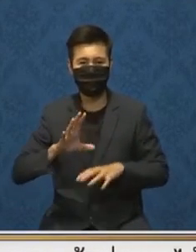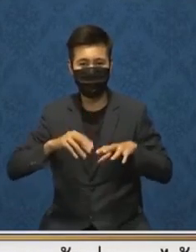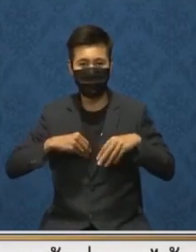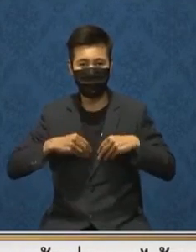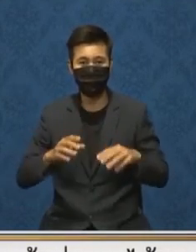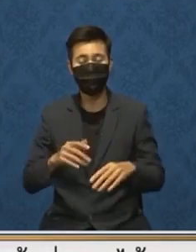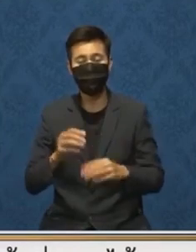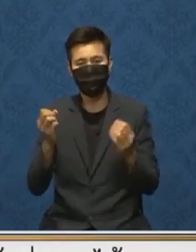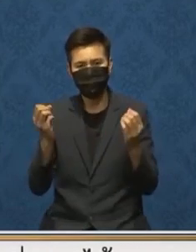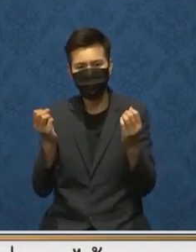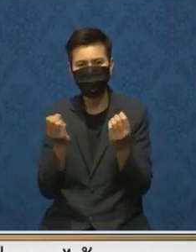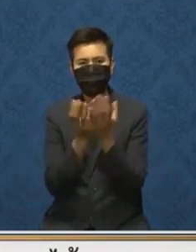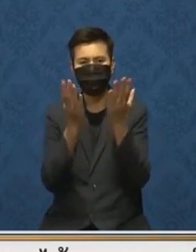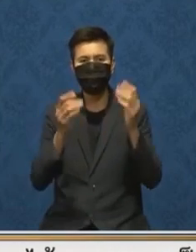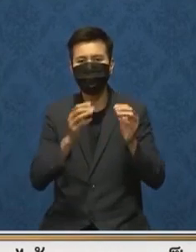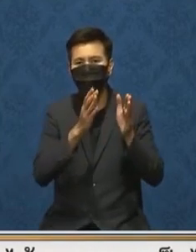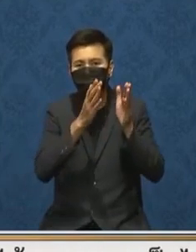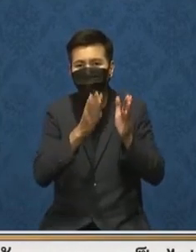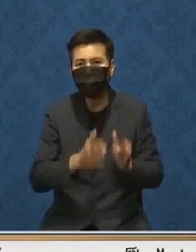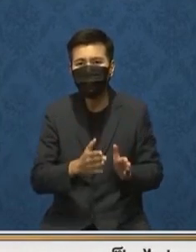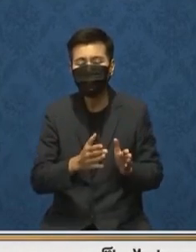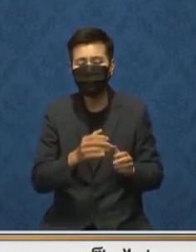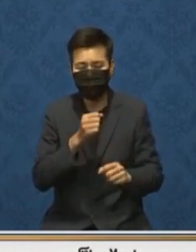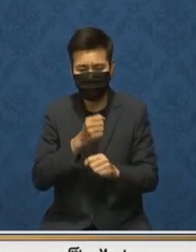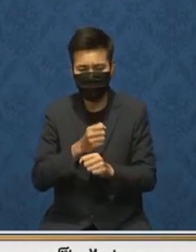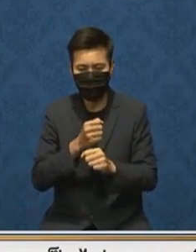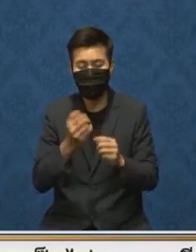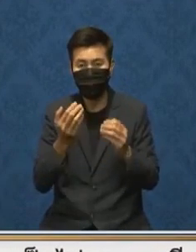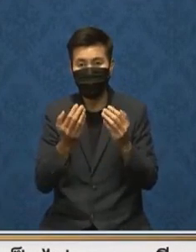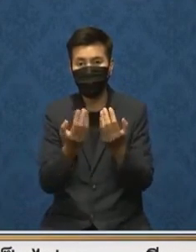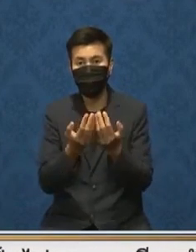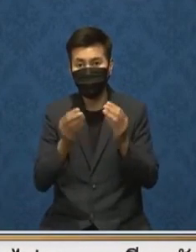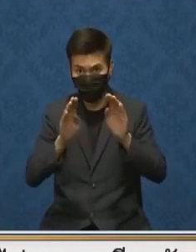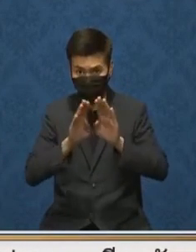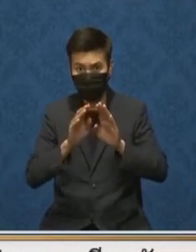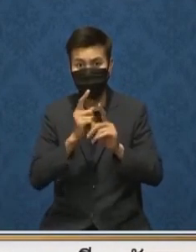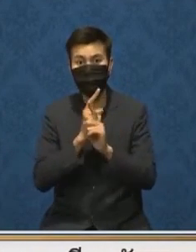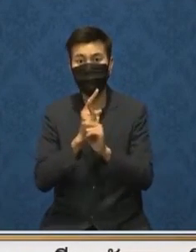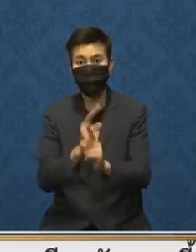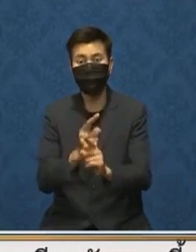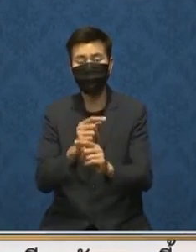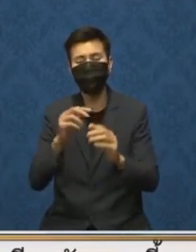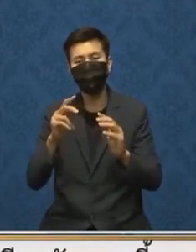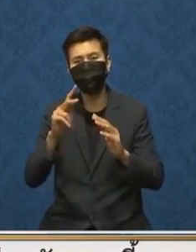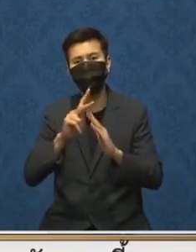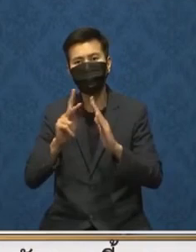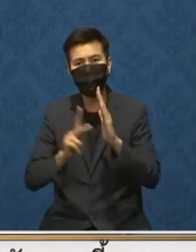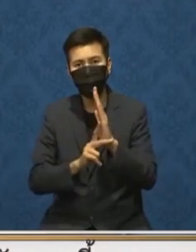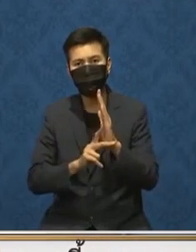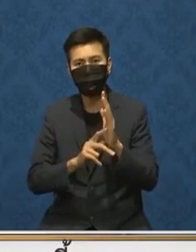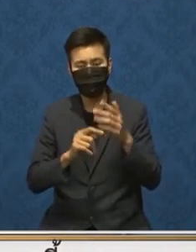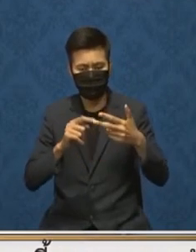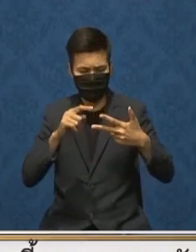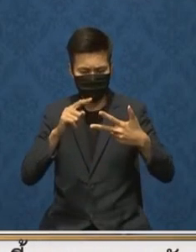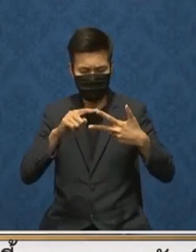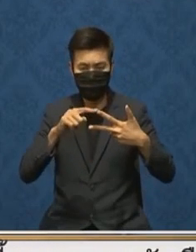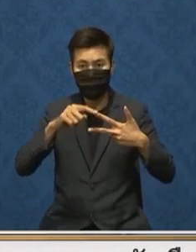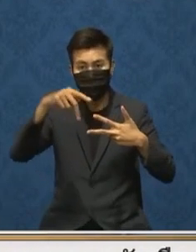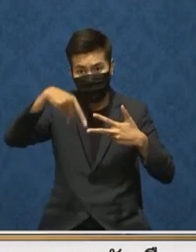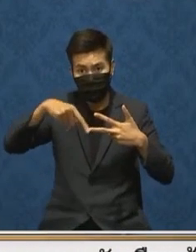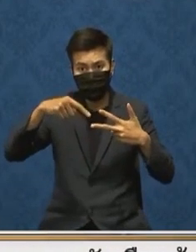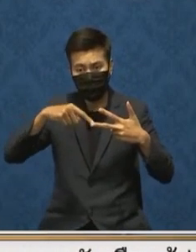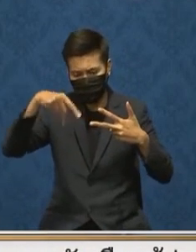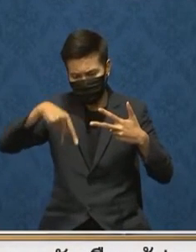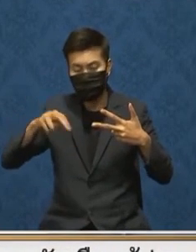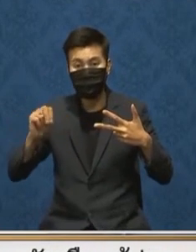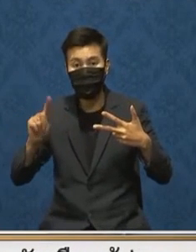อหลักกฎหมายทั่วไประหว่างบุคคลในการก่อตั้งครอบครัวตามประมวลกฎหมายแพ่งพาณิชย์ก็มีเหตุผลนะฮะพูดไปก็มีเหตุผลเพราะมันจะไปกระท